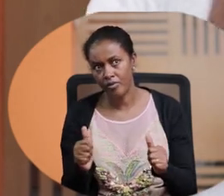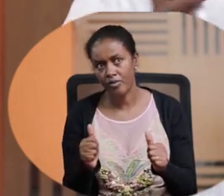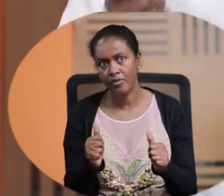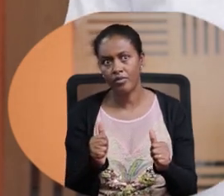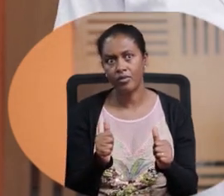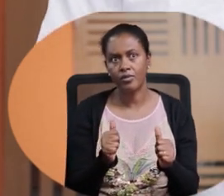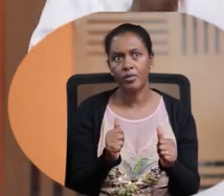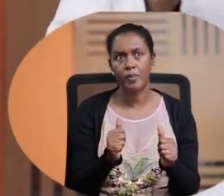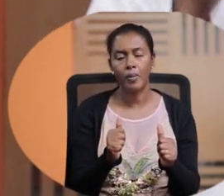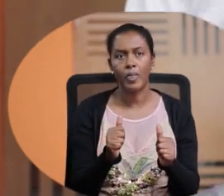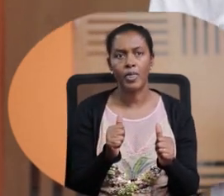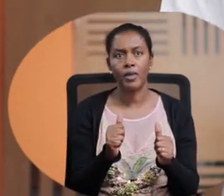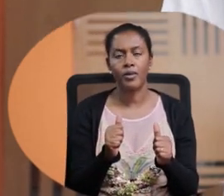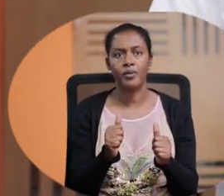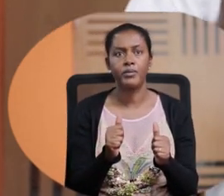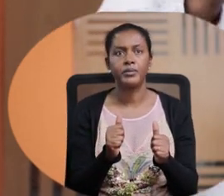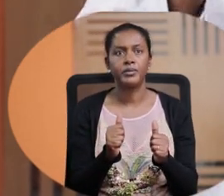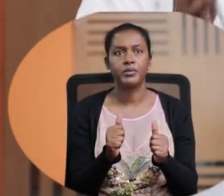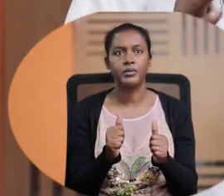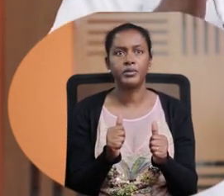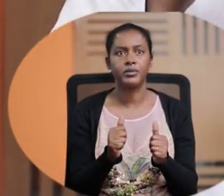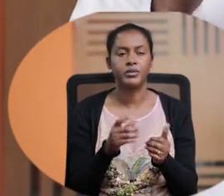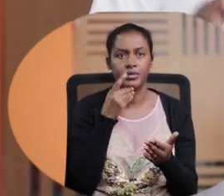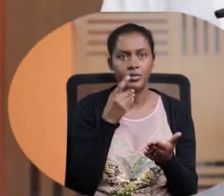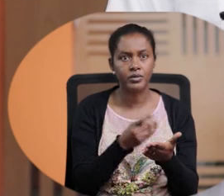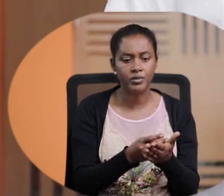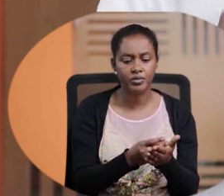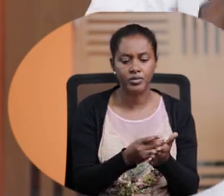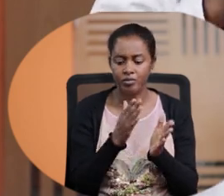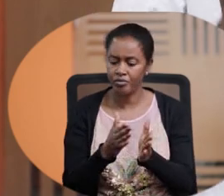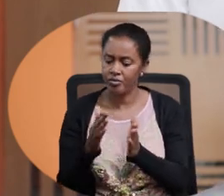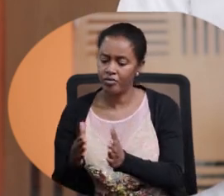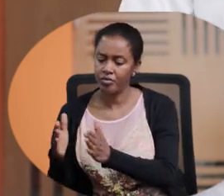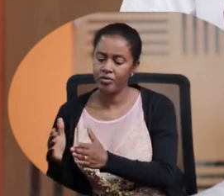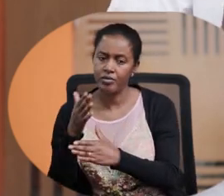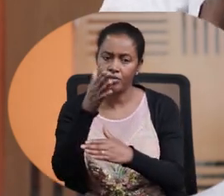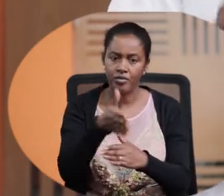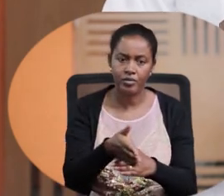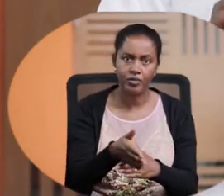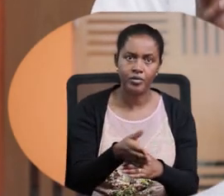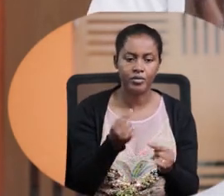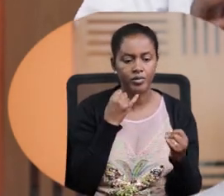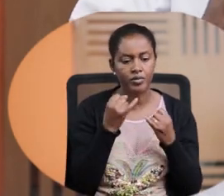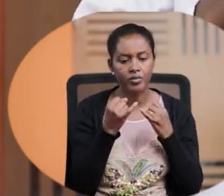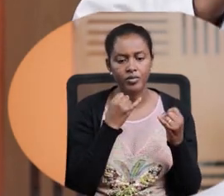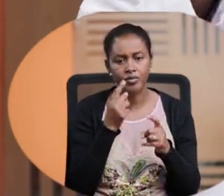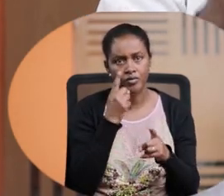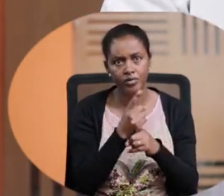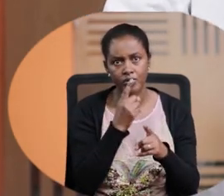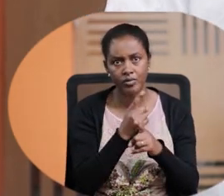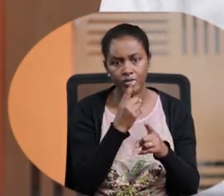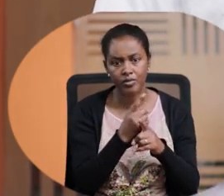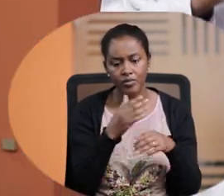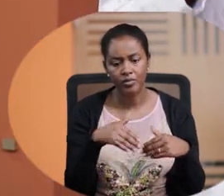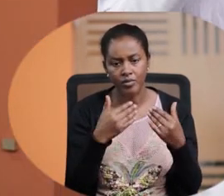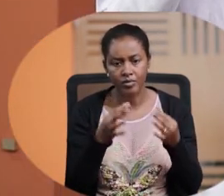daataan sun jalqaba maal ta'uu qaba? Funaanamuu qaba. Achii daataan sun qindaa'ee waa'ee wanta funaaname sana odeeffannoo kennu sana irratti murtoo